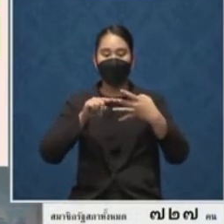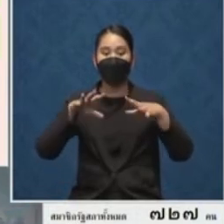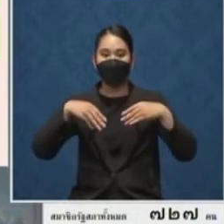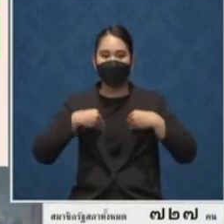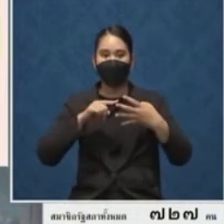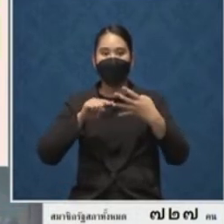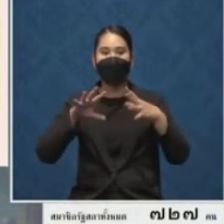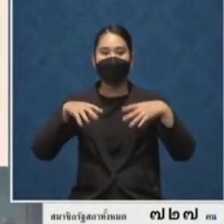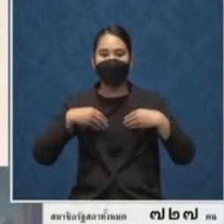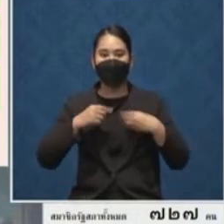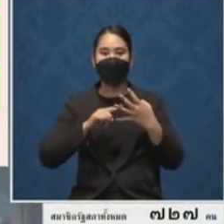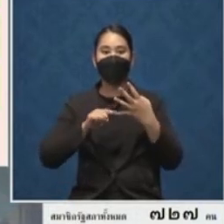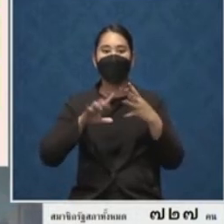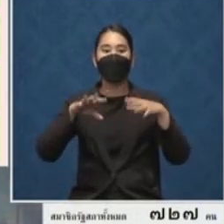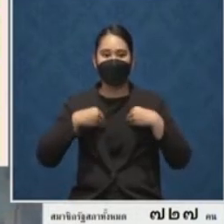ครับ